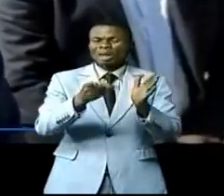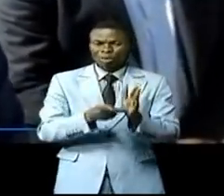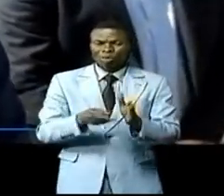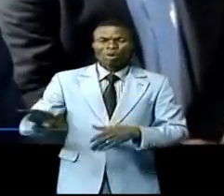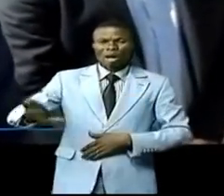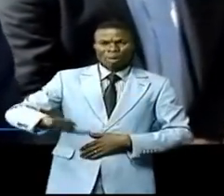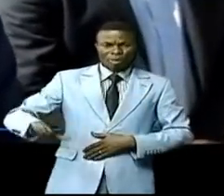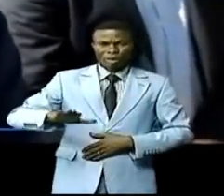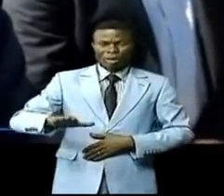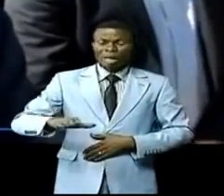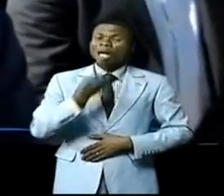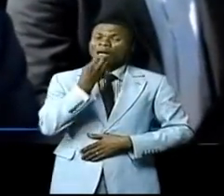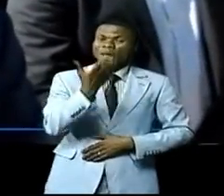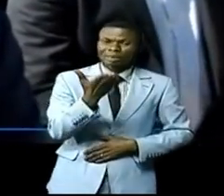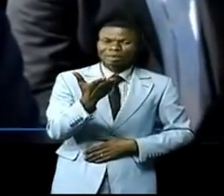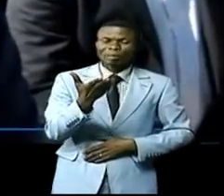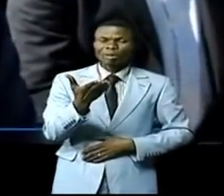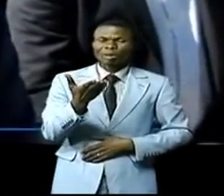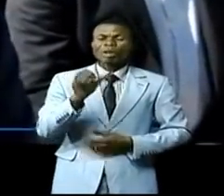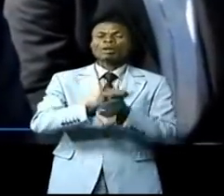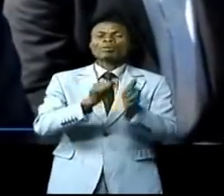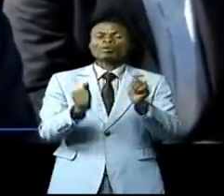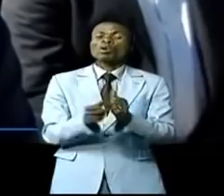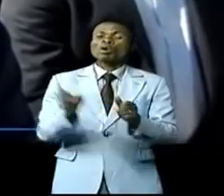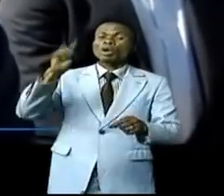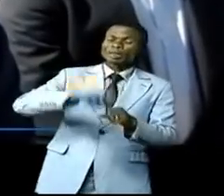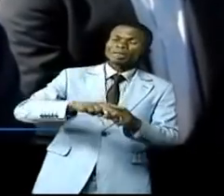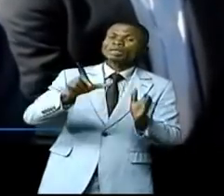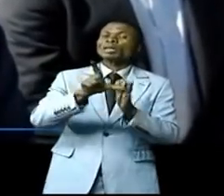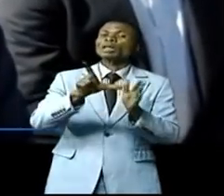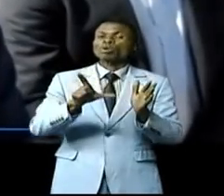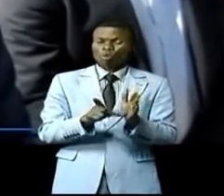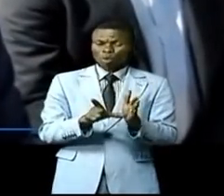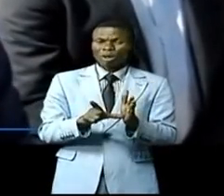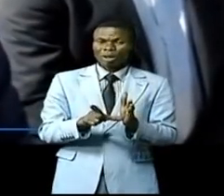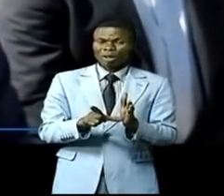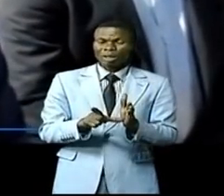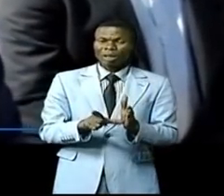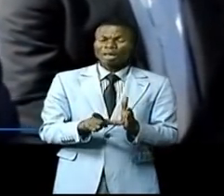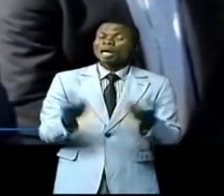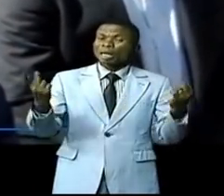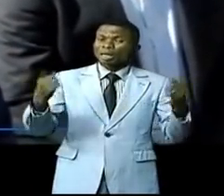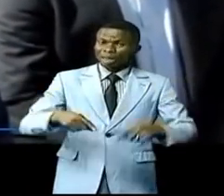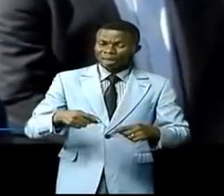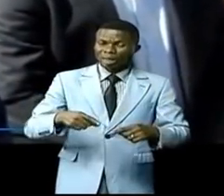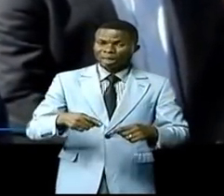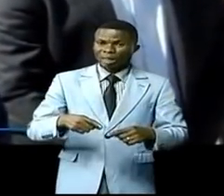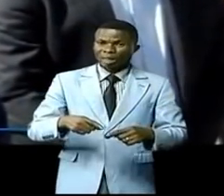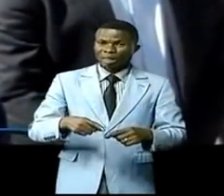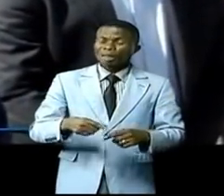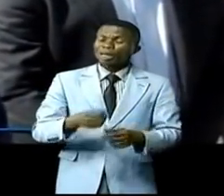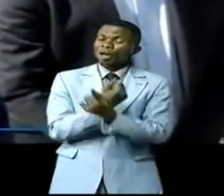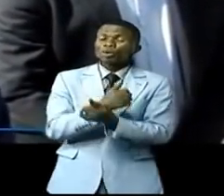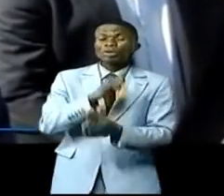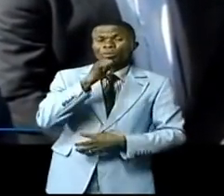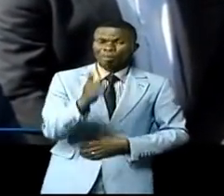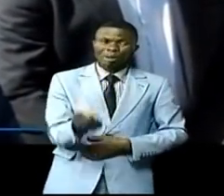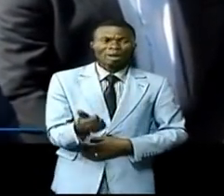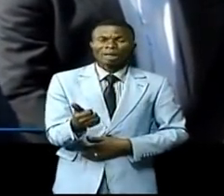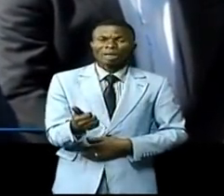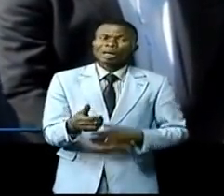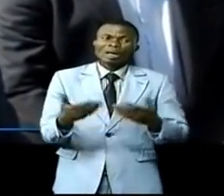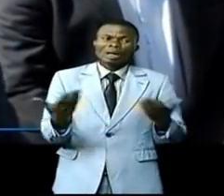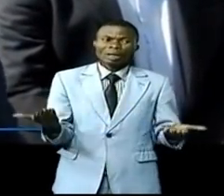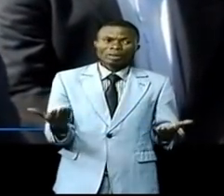Parce qu'en cas de violation des lois, lorsque on ne sait plus se respecter,